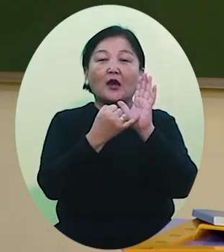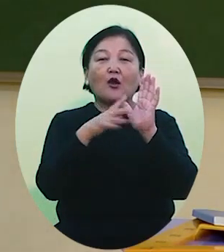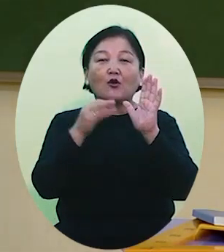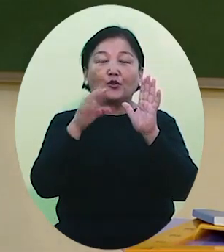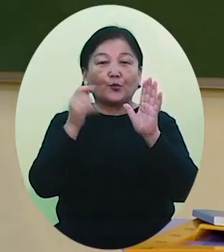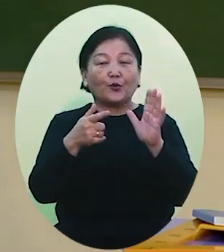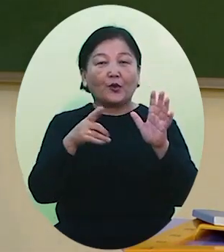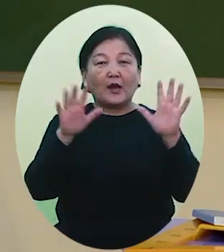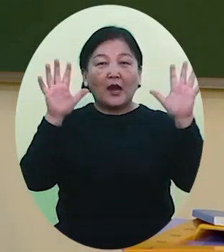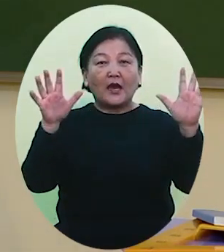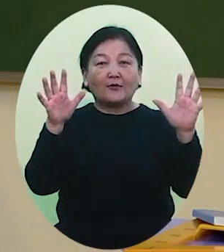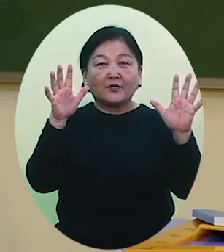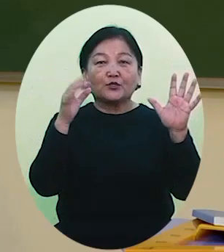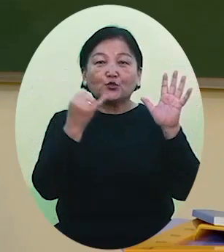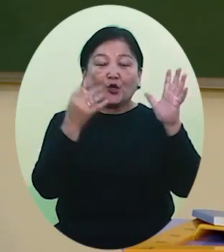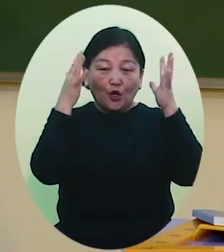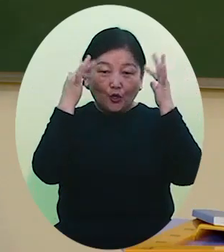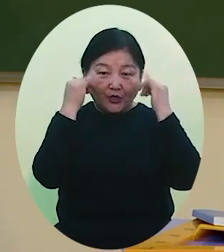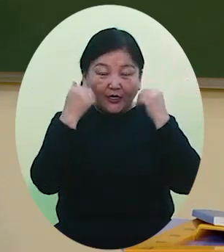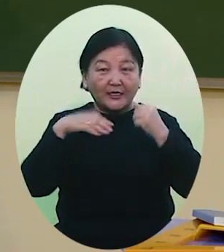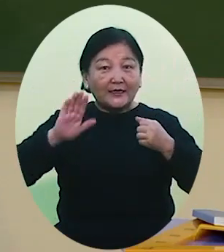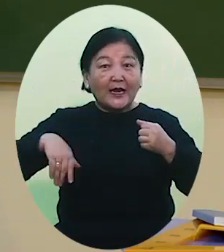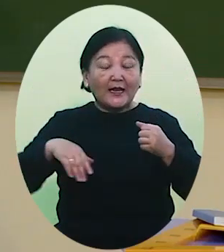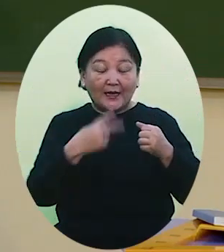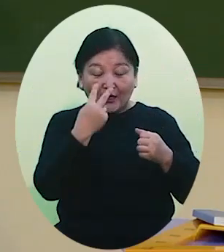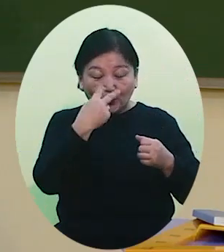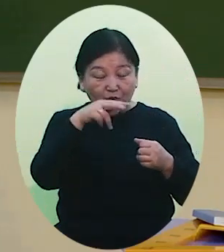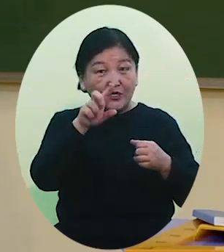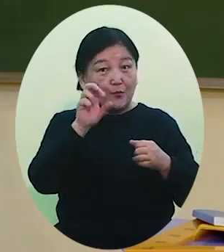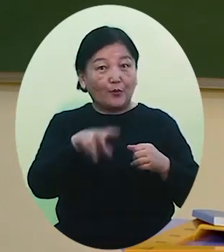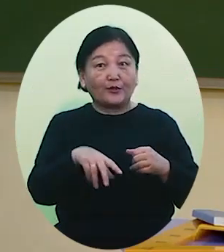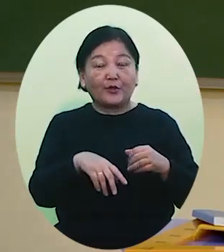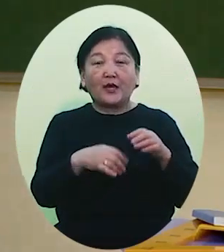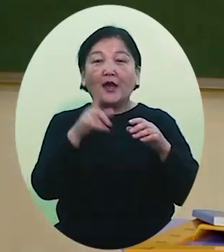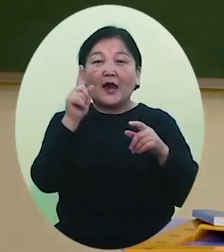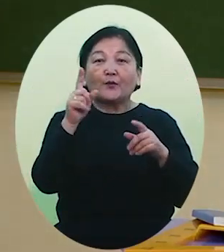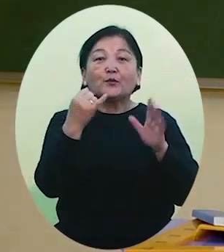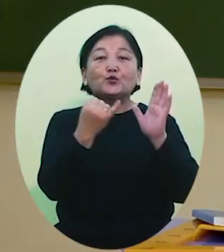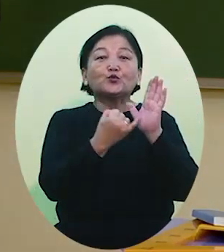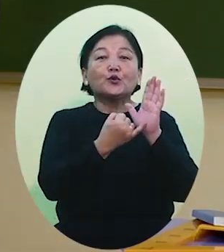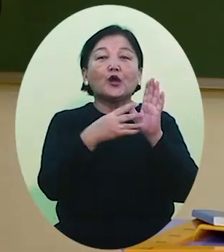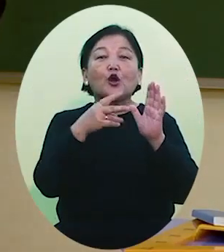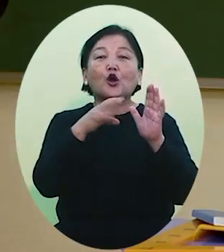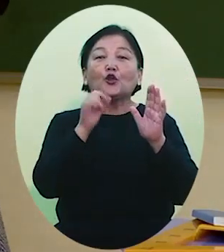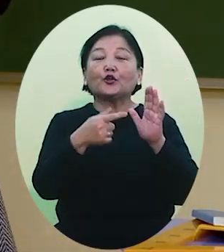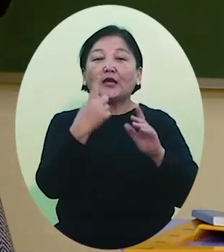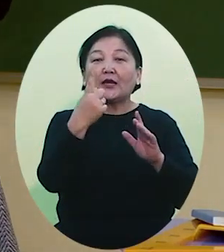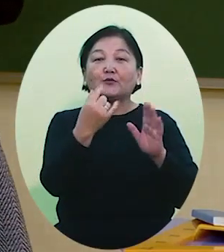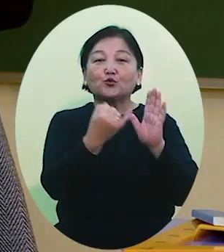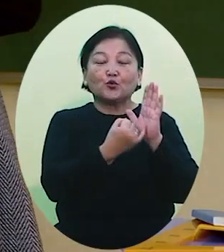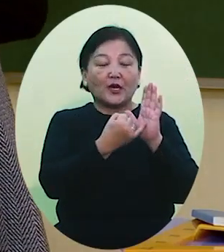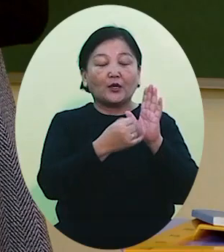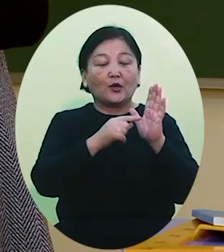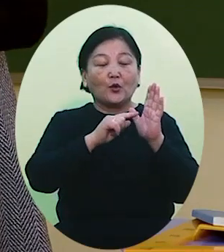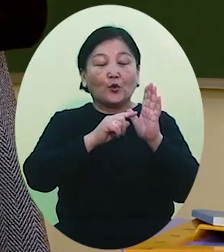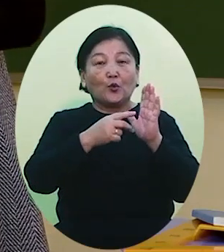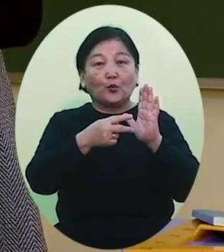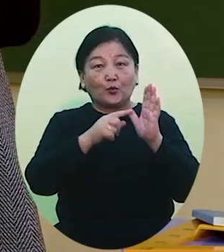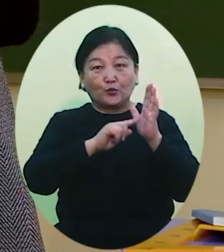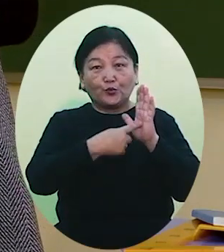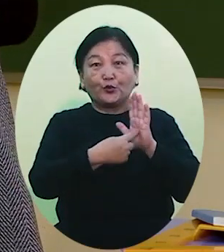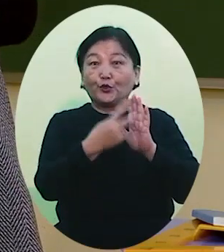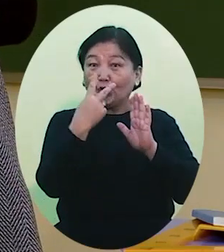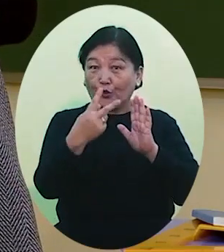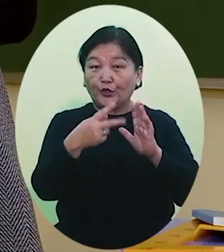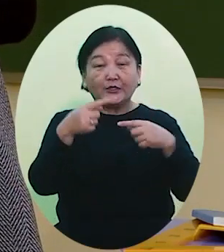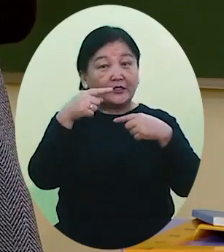болоход 16-аа 2-оор үржүүлэхээр 32 цамц. Тэгвэл 16 өдрийн дараа гэхэд 32 цамц ойцсон байх юм байна.